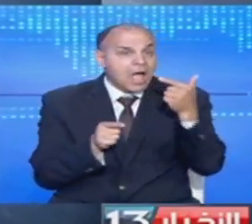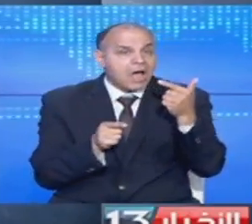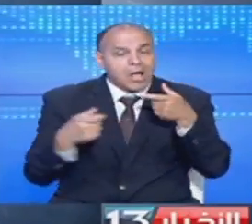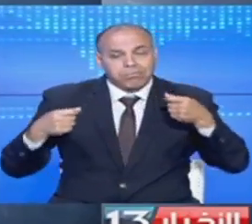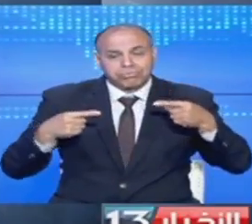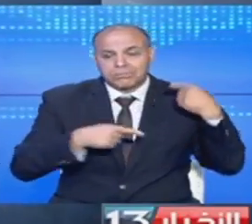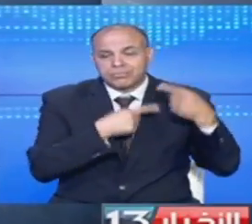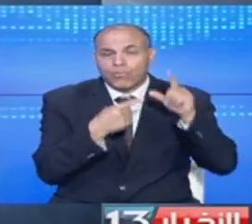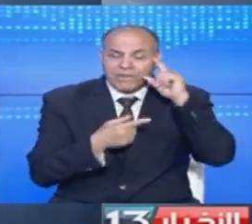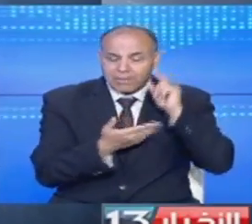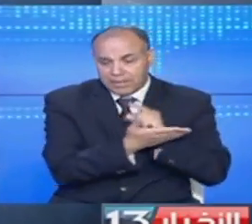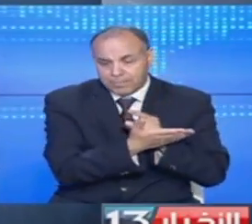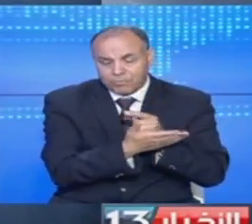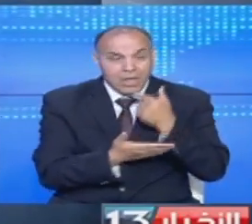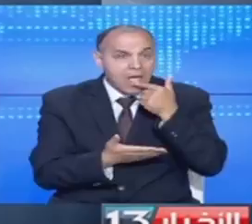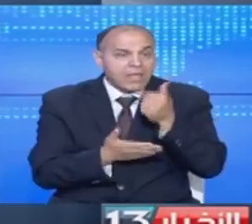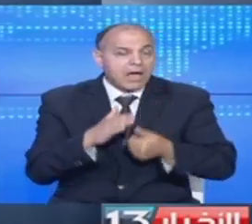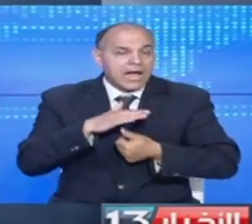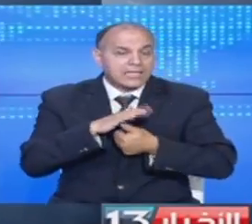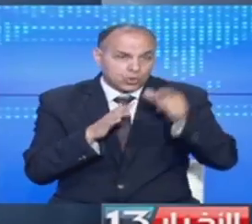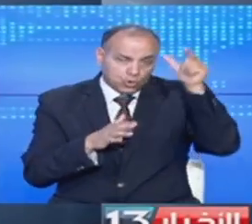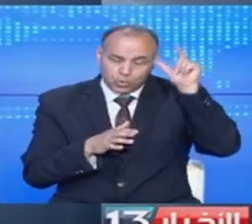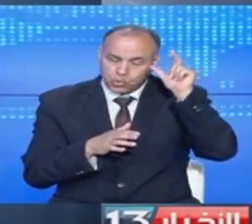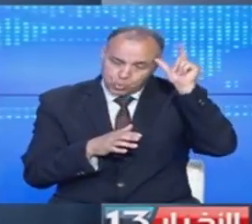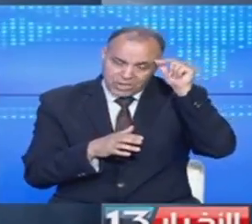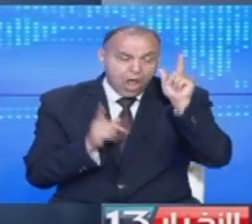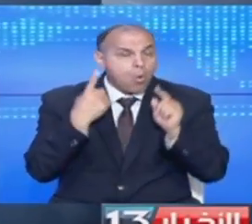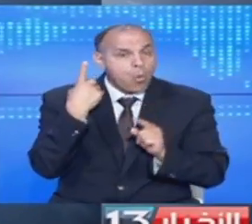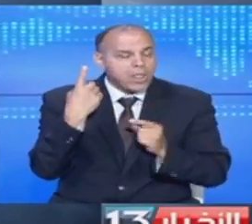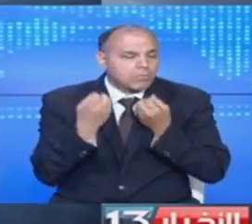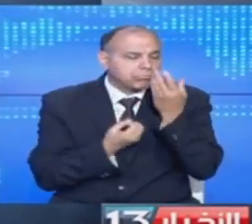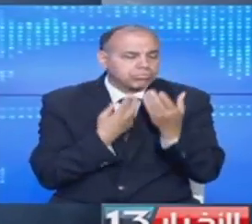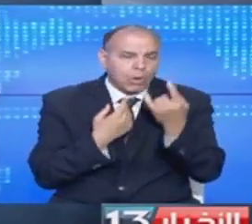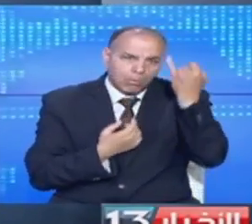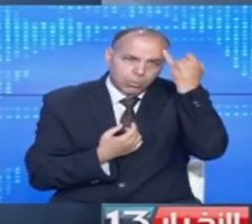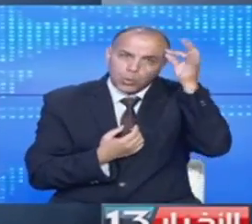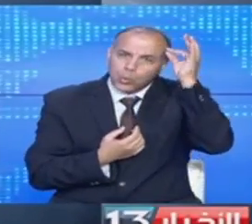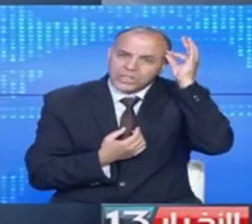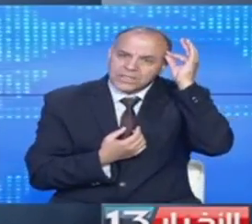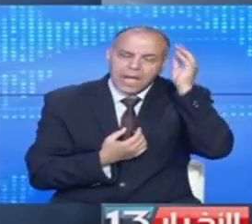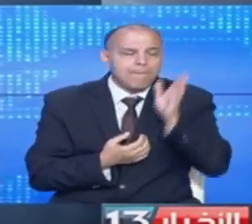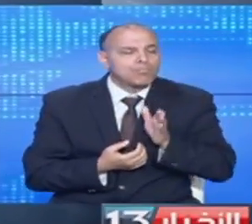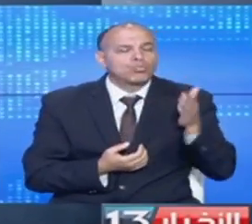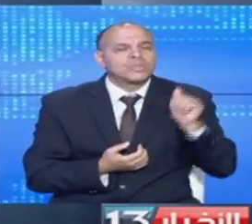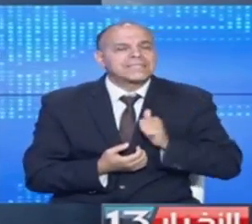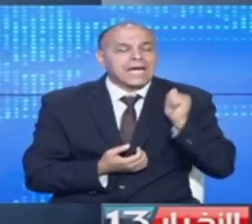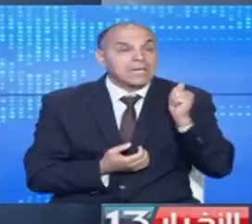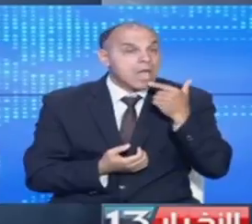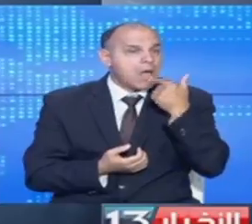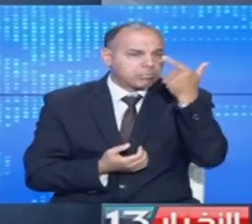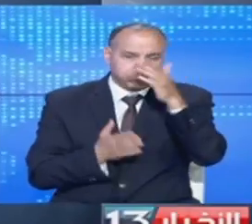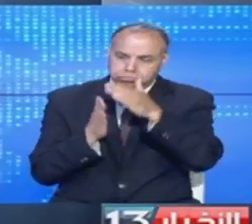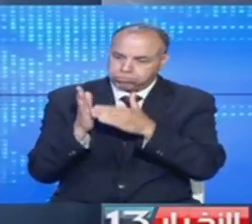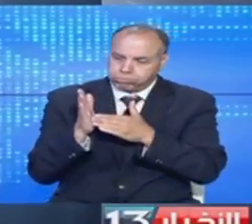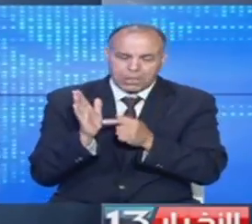الحرب الدائرة بليبيا، حاثا رئيس الجمهورية دون سواه للتعبير عن الموقف التونسي المستقل وفق ما نص